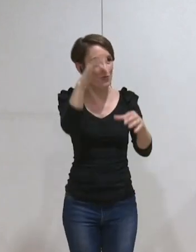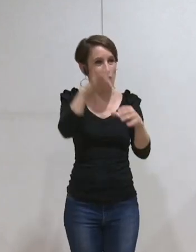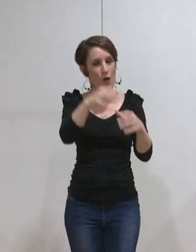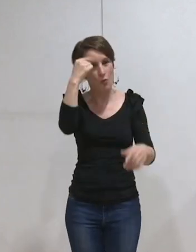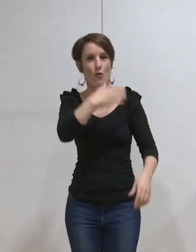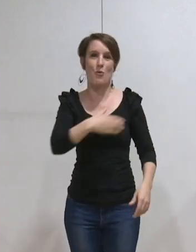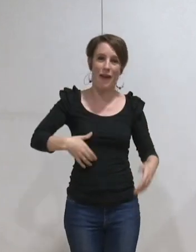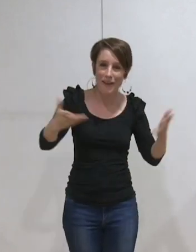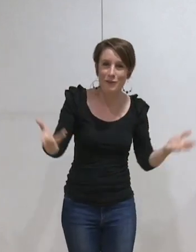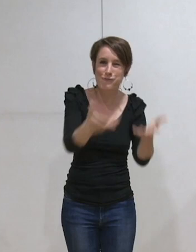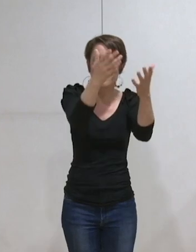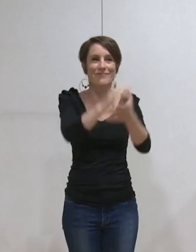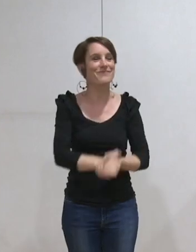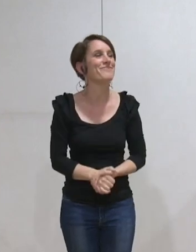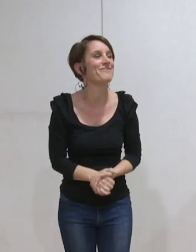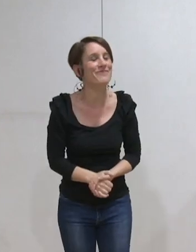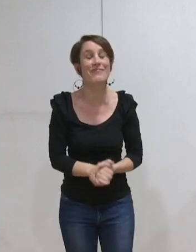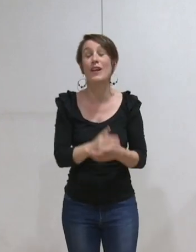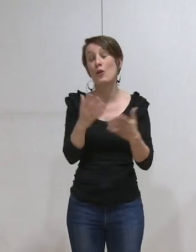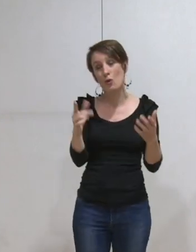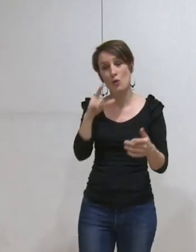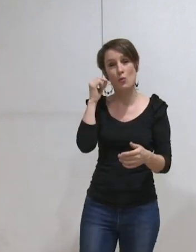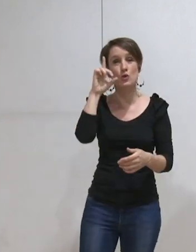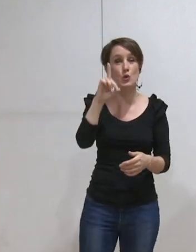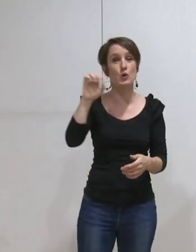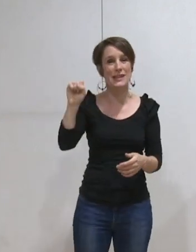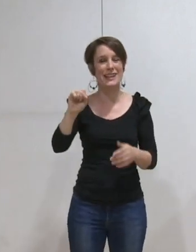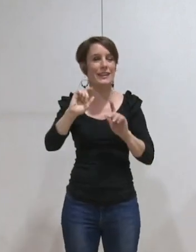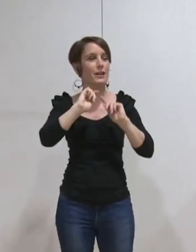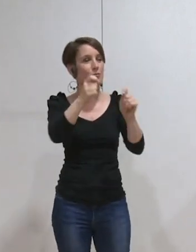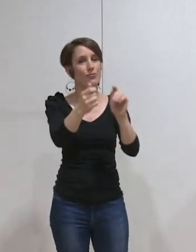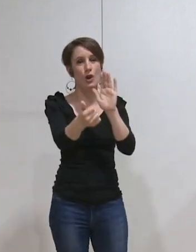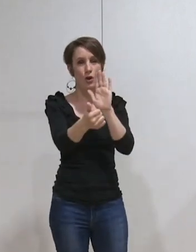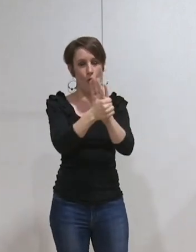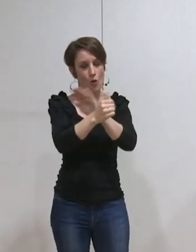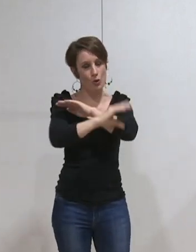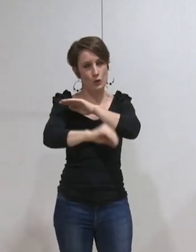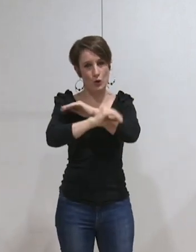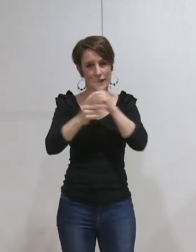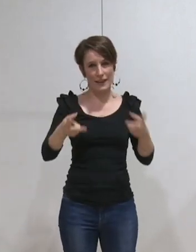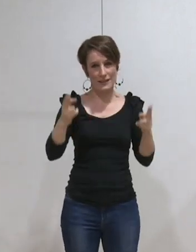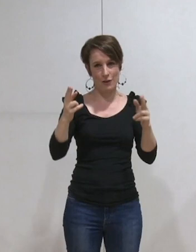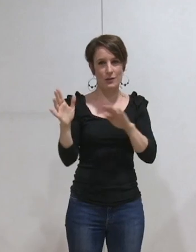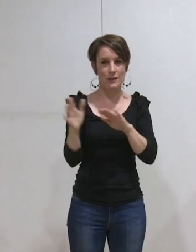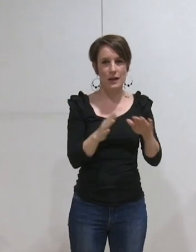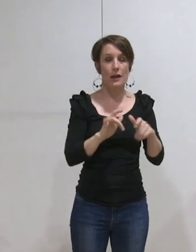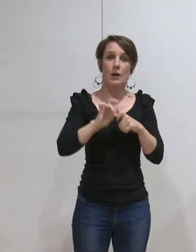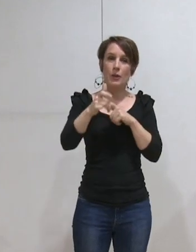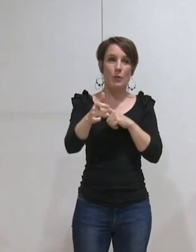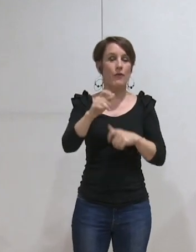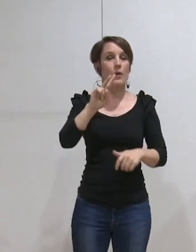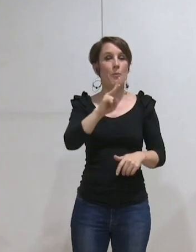séglier et donc désigné comme secrétaire de séance nous passons à l'adoption du